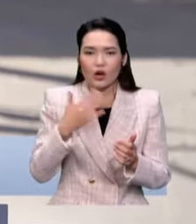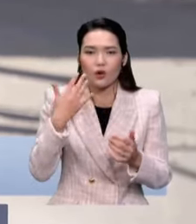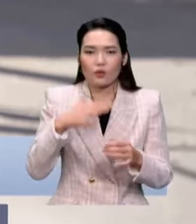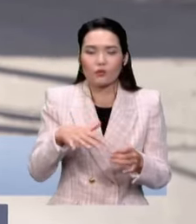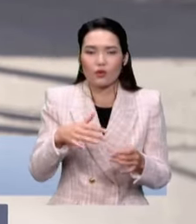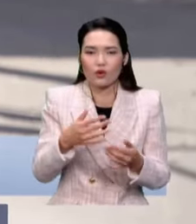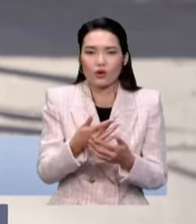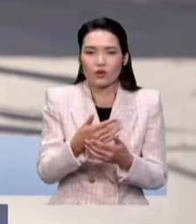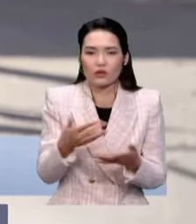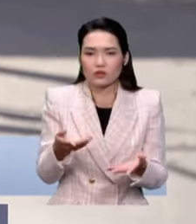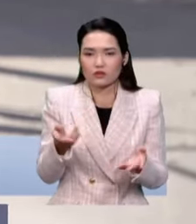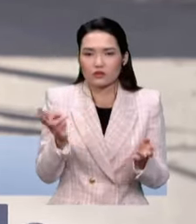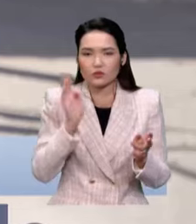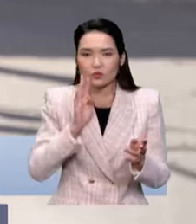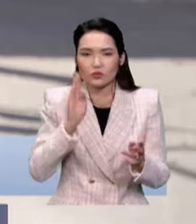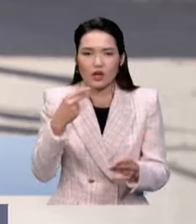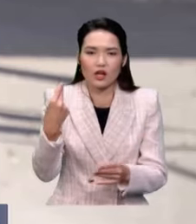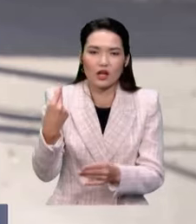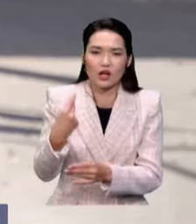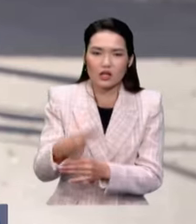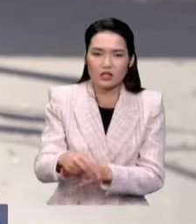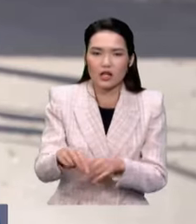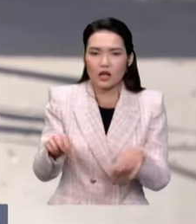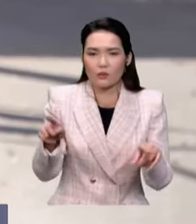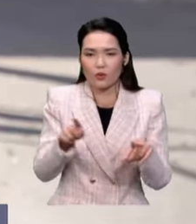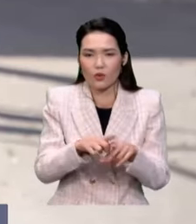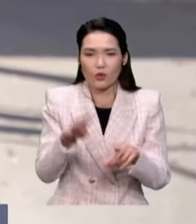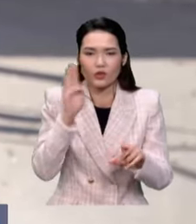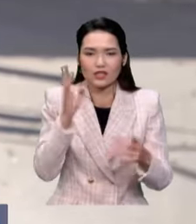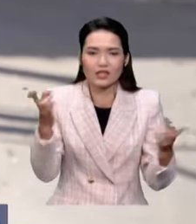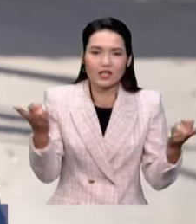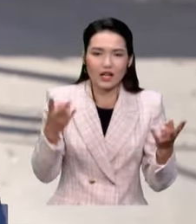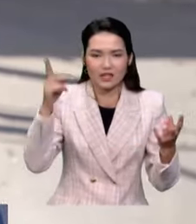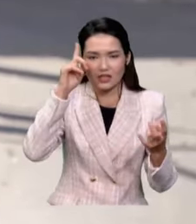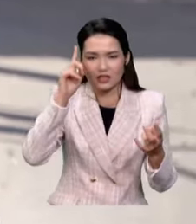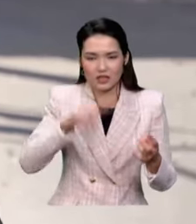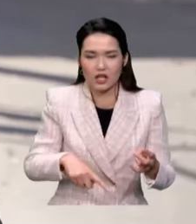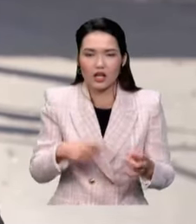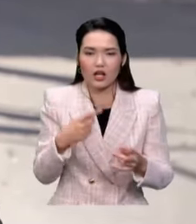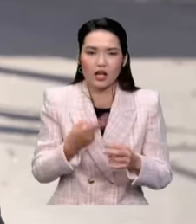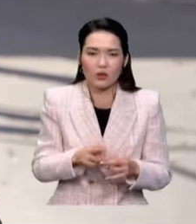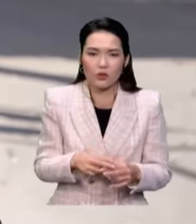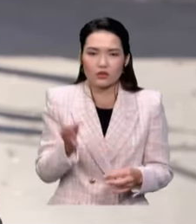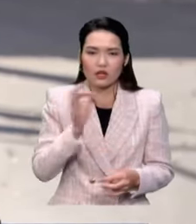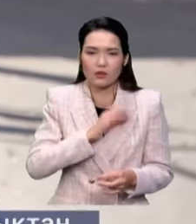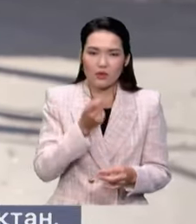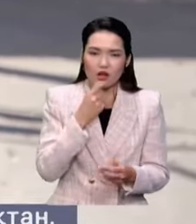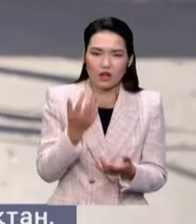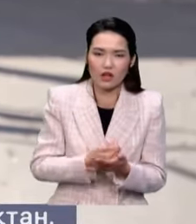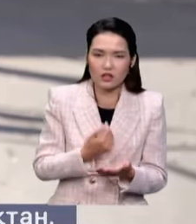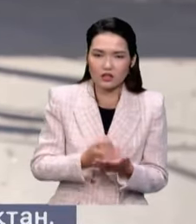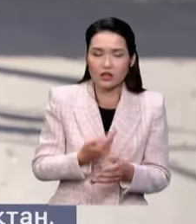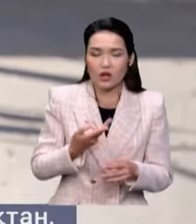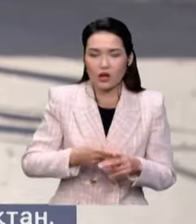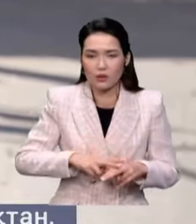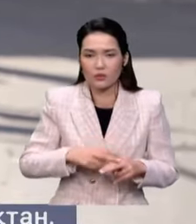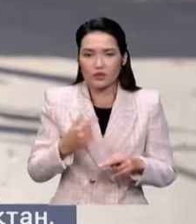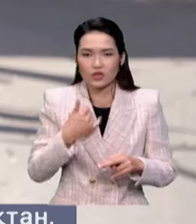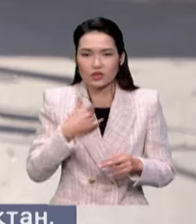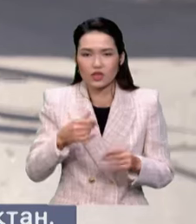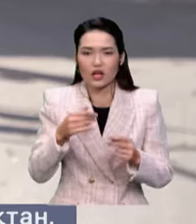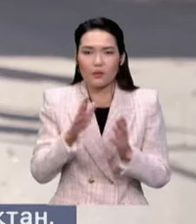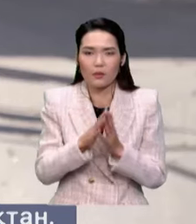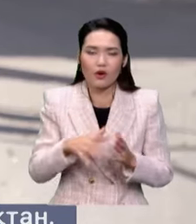есть у нас город продат воду люди скулит на воде вот такая ситуация у нас по сей день поэтому просим